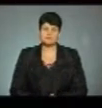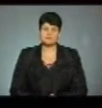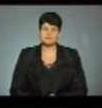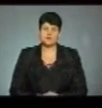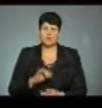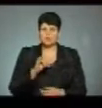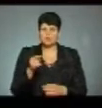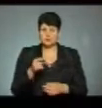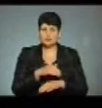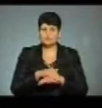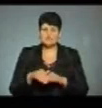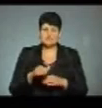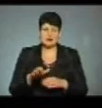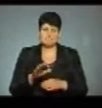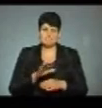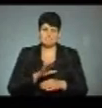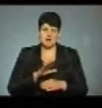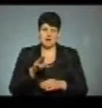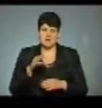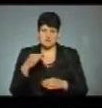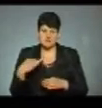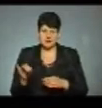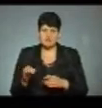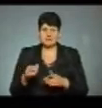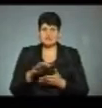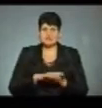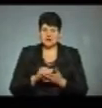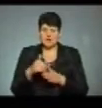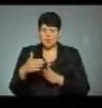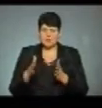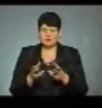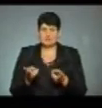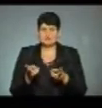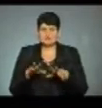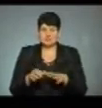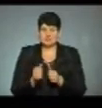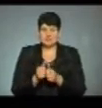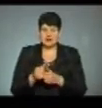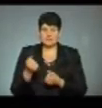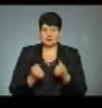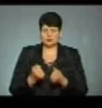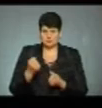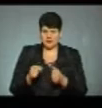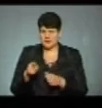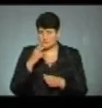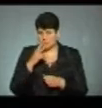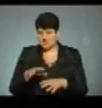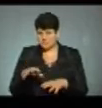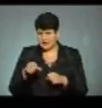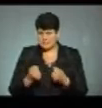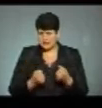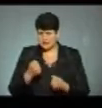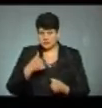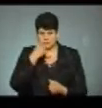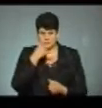У Тернополі на вулиці Багатій поліцейські знешкодили коробку, яку невідомі залишили під автомобілем. Її побачив власник машини